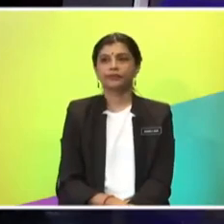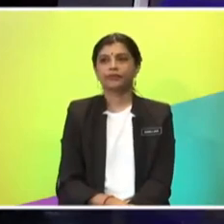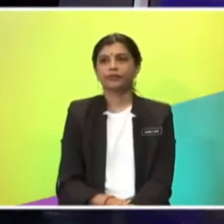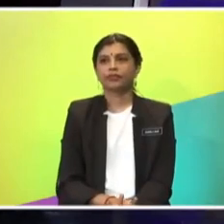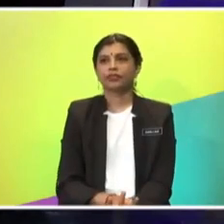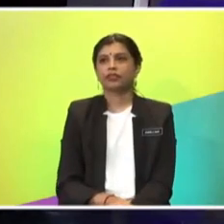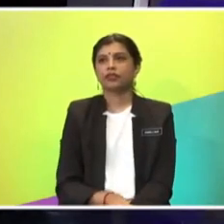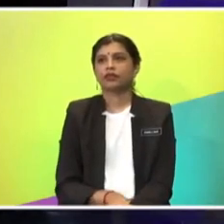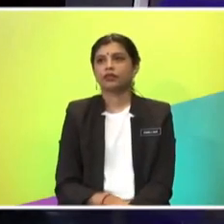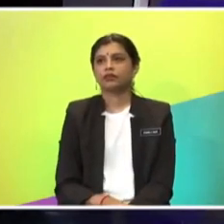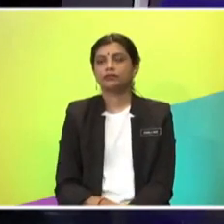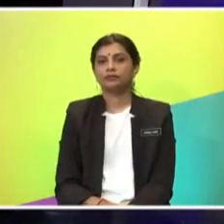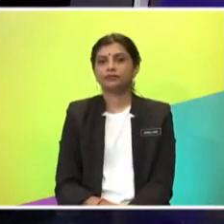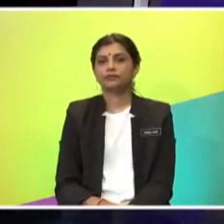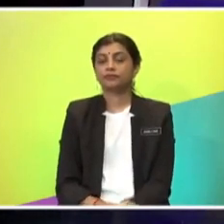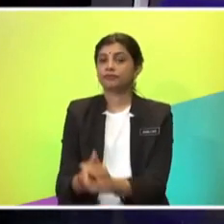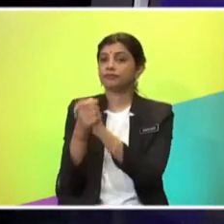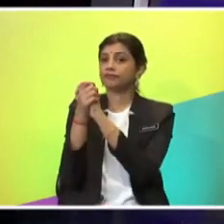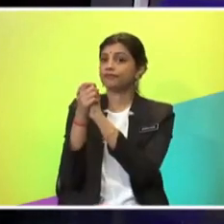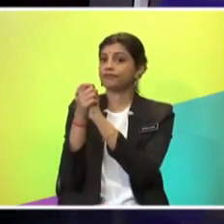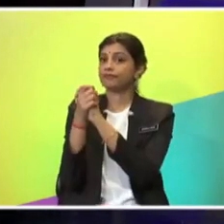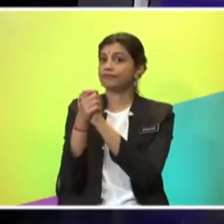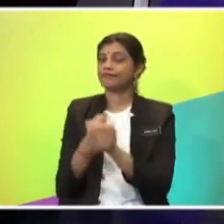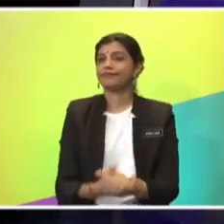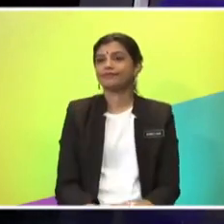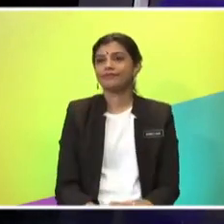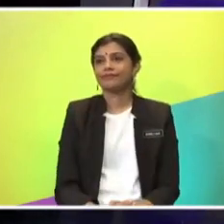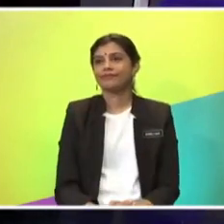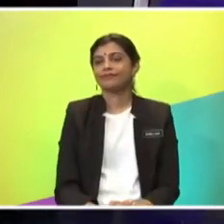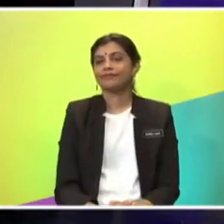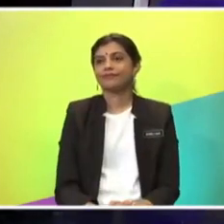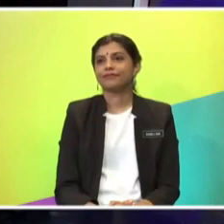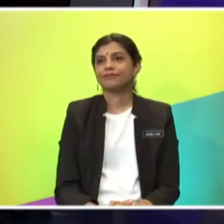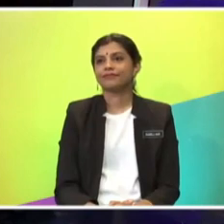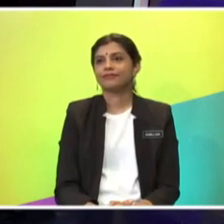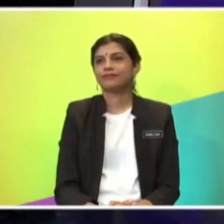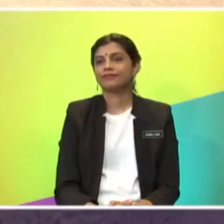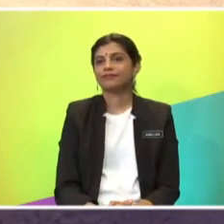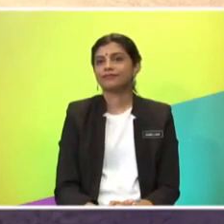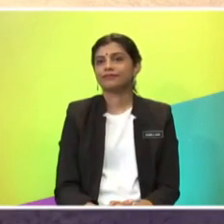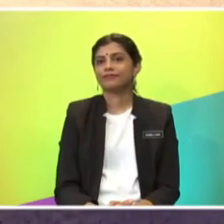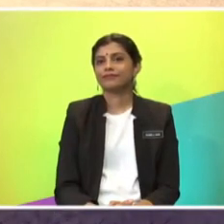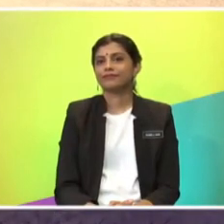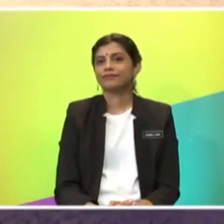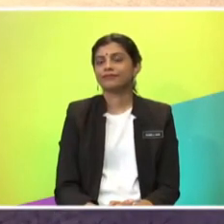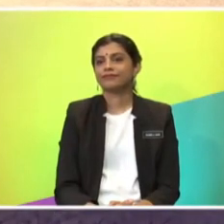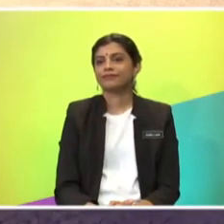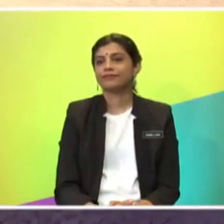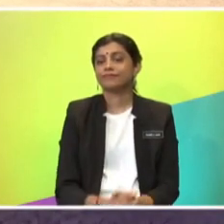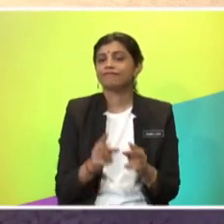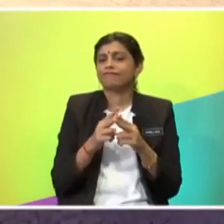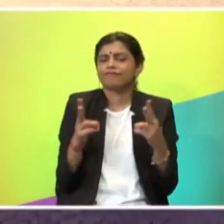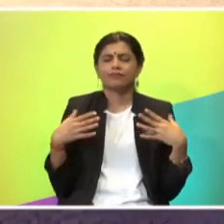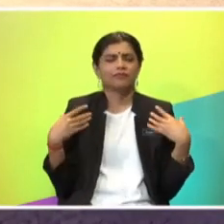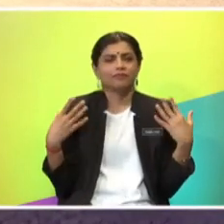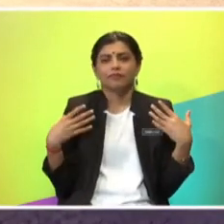Tahniah Louis. Masya-Allah, memang luar biasa. Saya rasa bergemam bulu mata saya kan. Teruja dengan adik kita